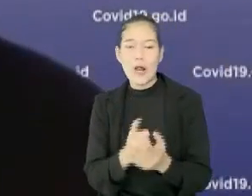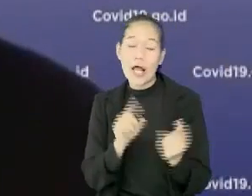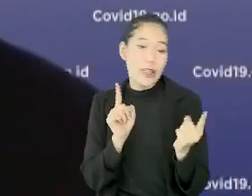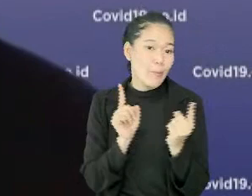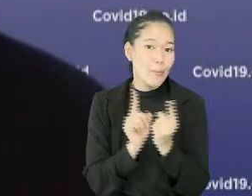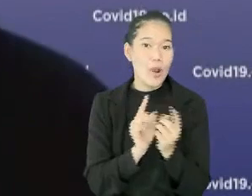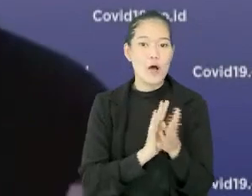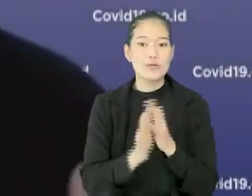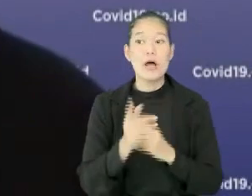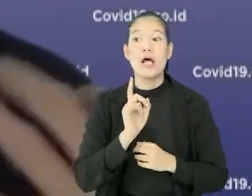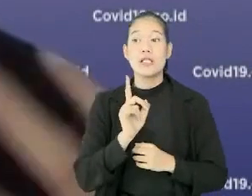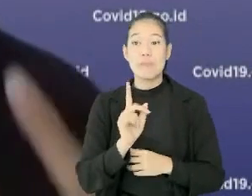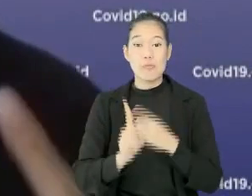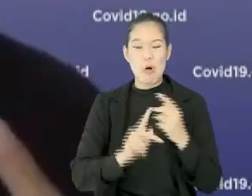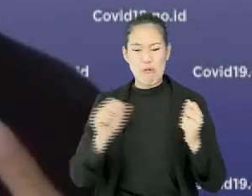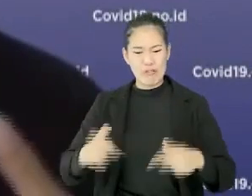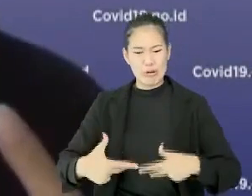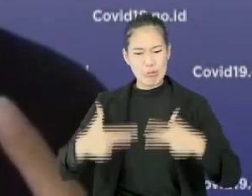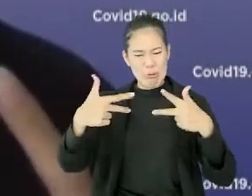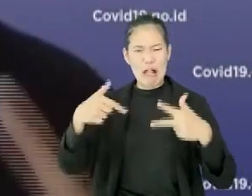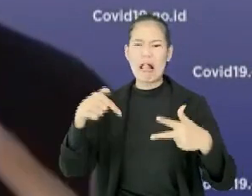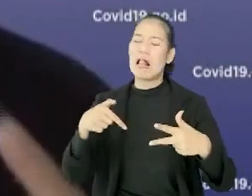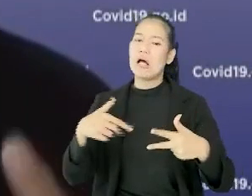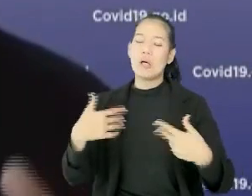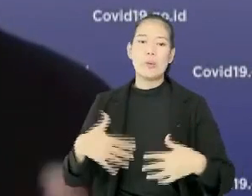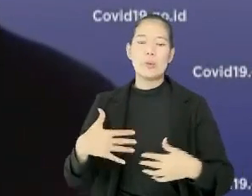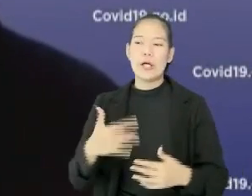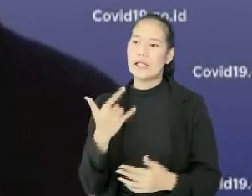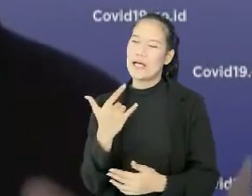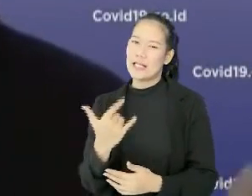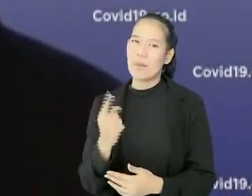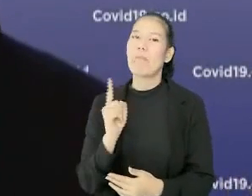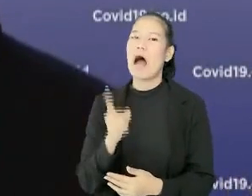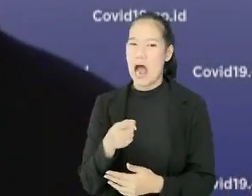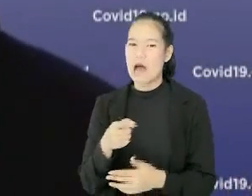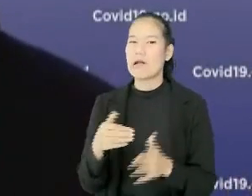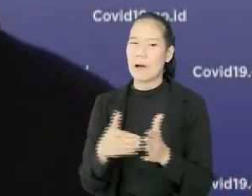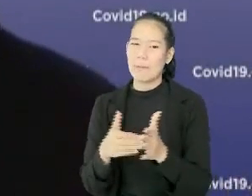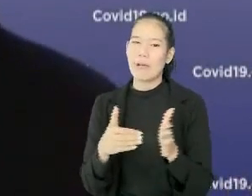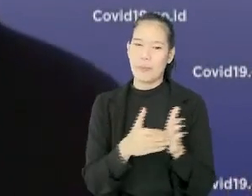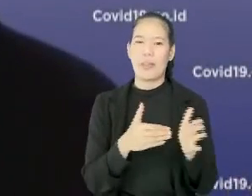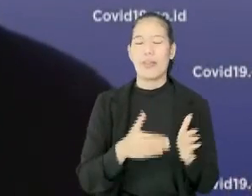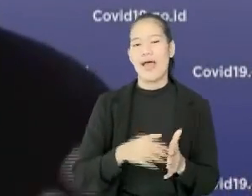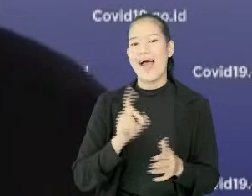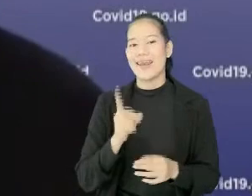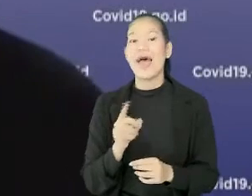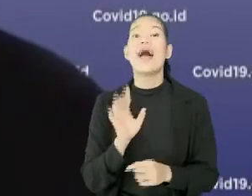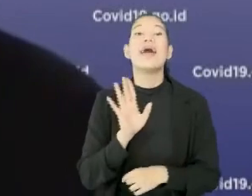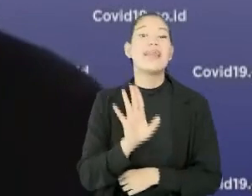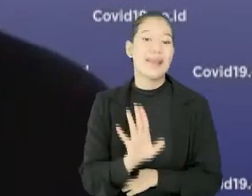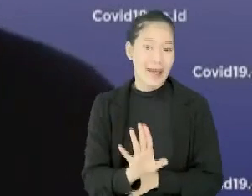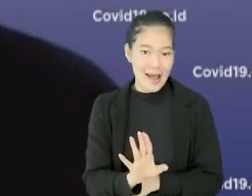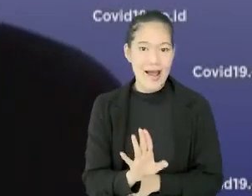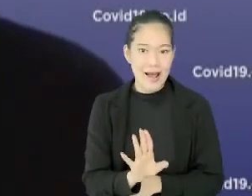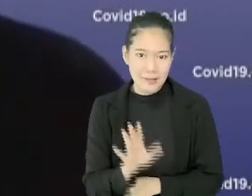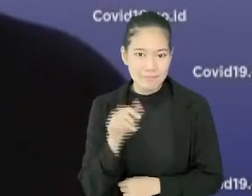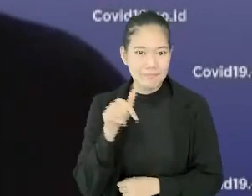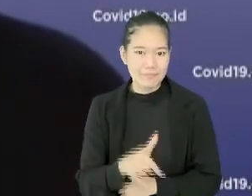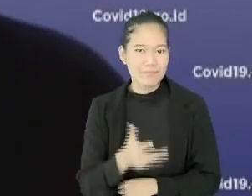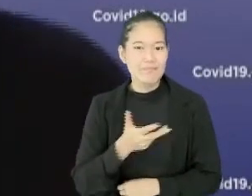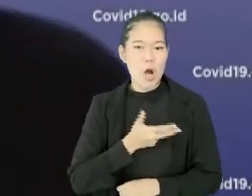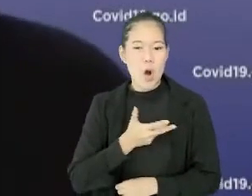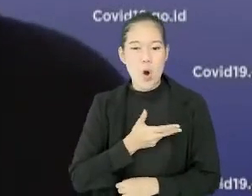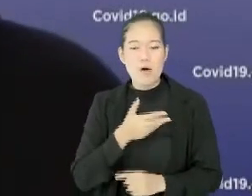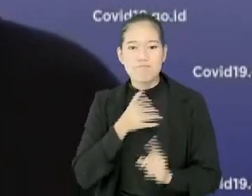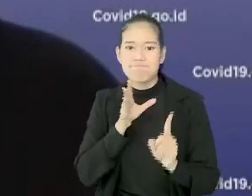ketemuan langsung karena kalau pakai virtual seperti ini tetap saja ada ada keterbatasan tertentu nah dalam rangka kita mau